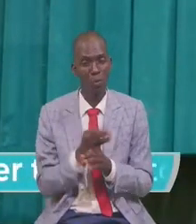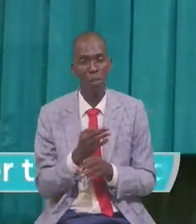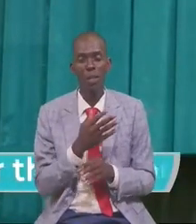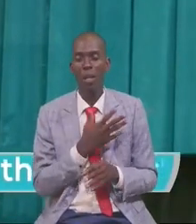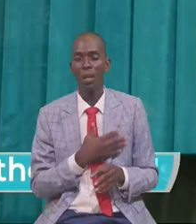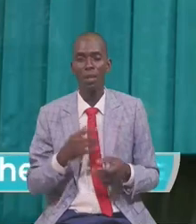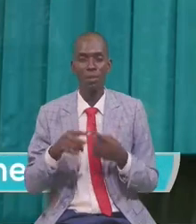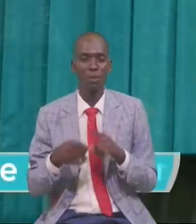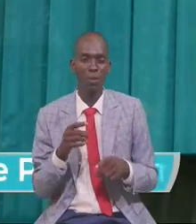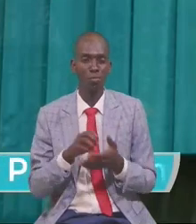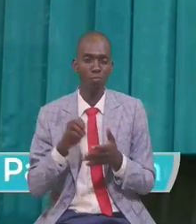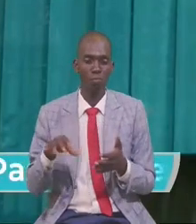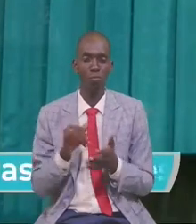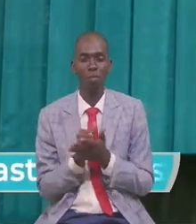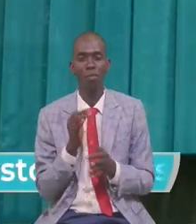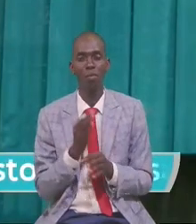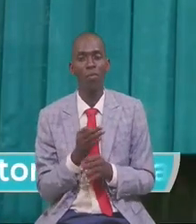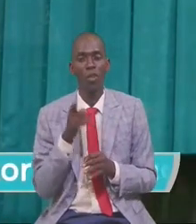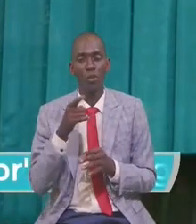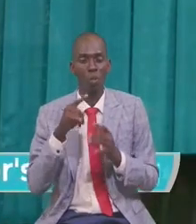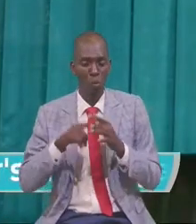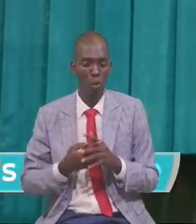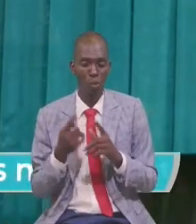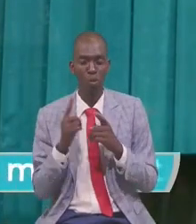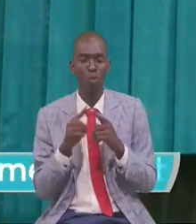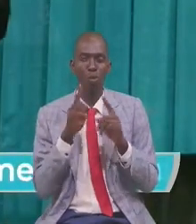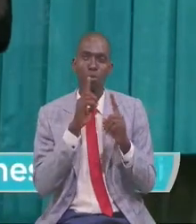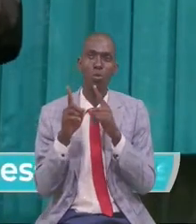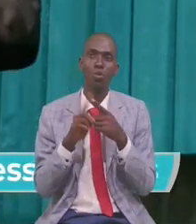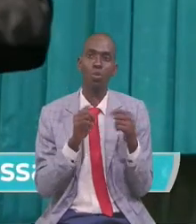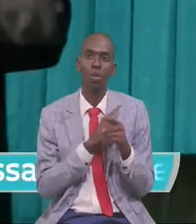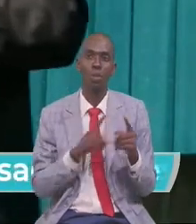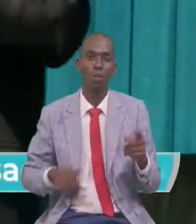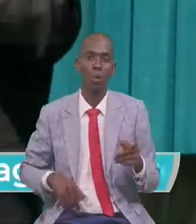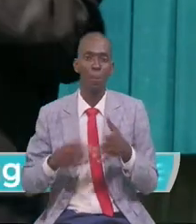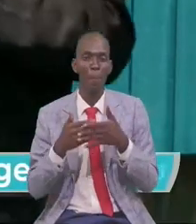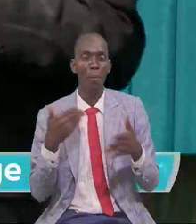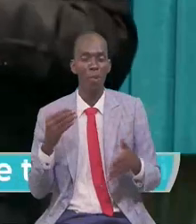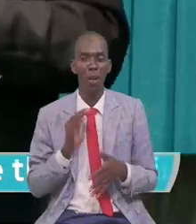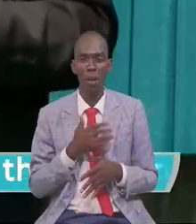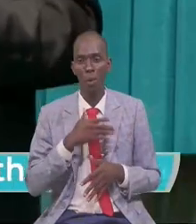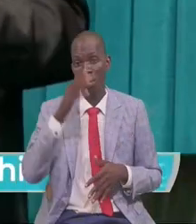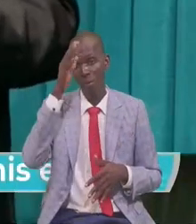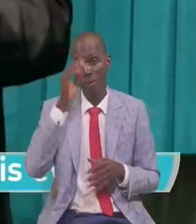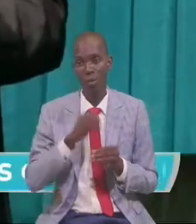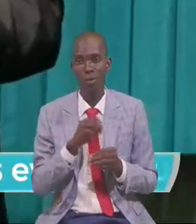foi. Commence donc à te confier au Seigneur dans la prière, avant que notre Père dans le Seigneur ne revienne pour